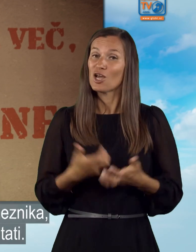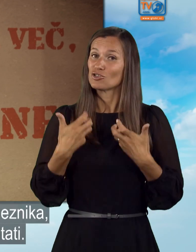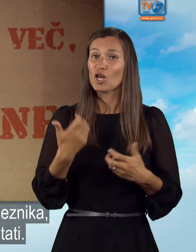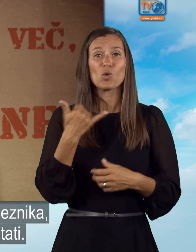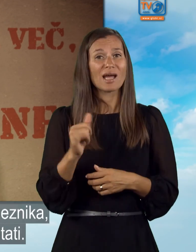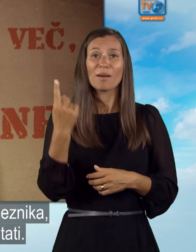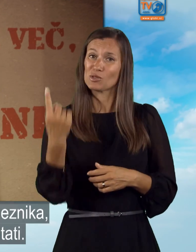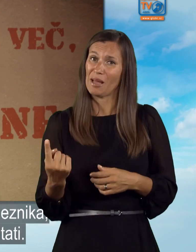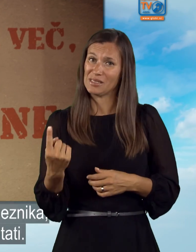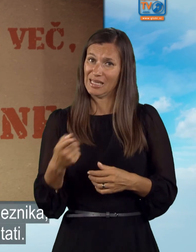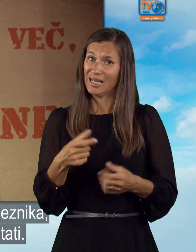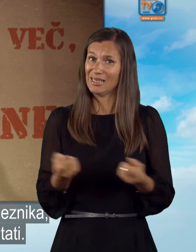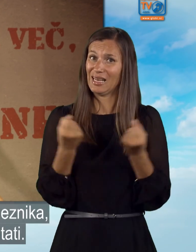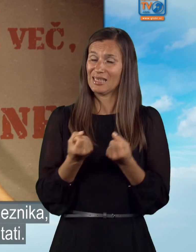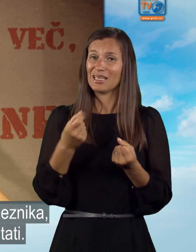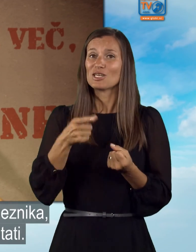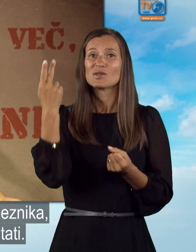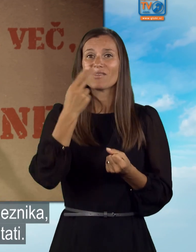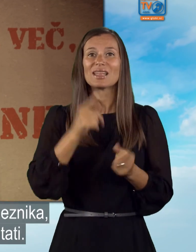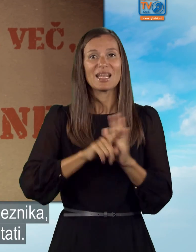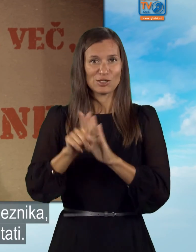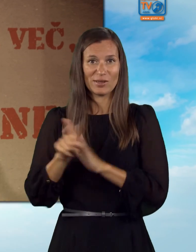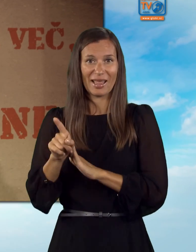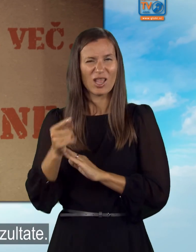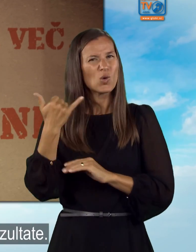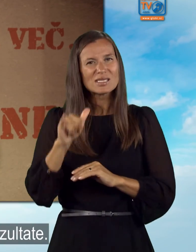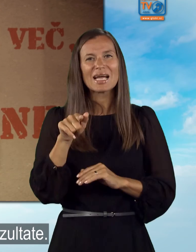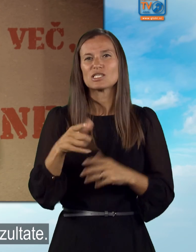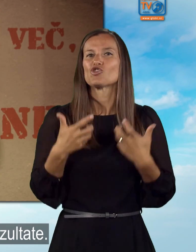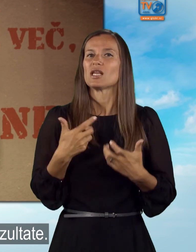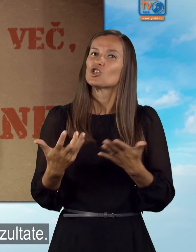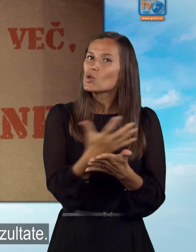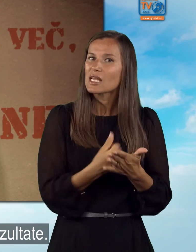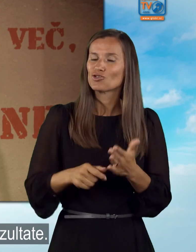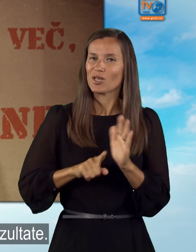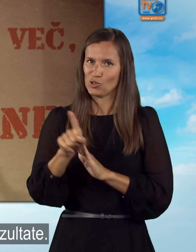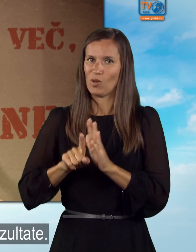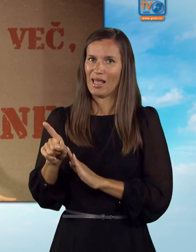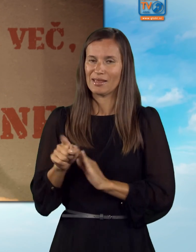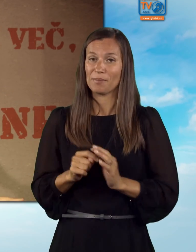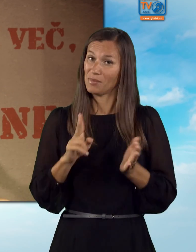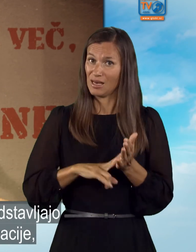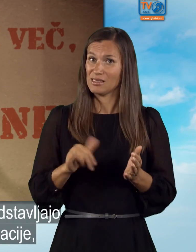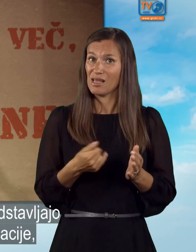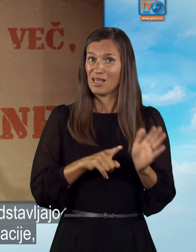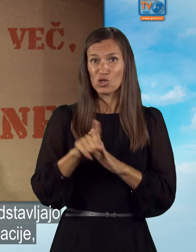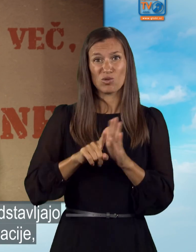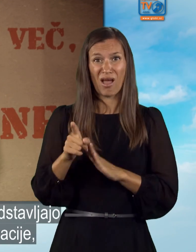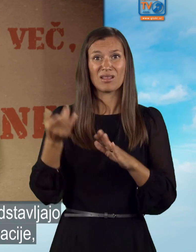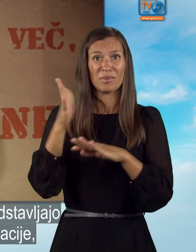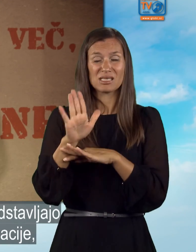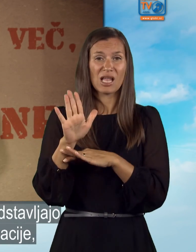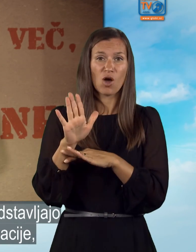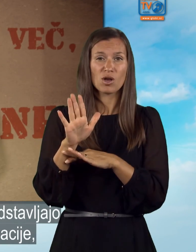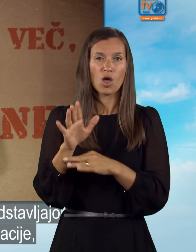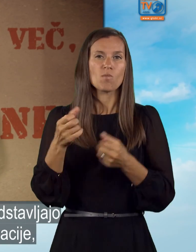Želja vsakega posameznika, ki trenira, so seveda rezultati. Vsak si želi doseči rezultatov. Res je, da rezultati